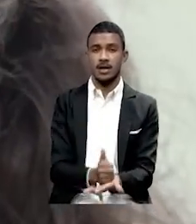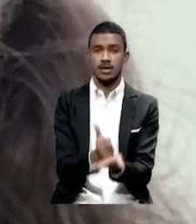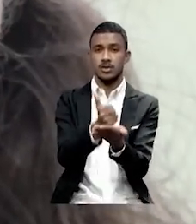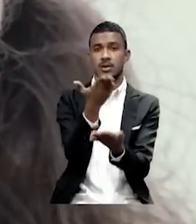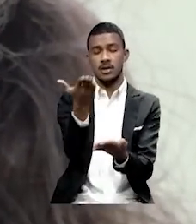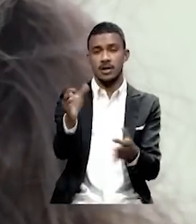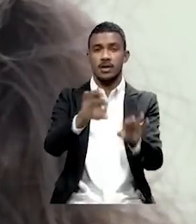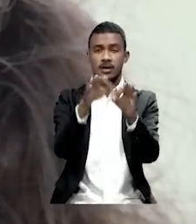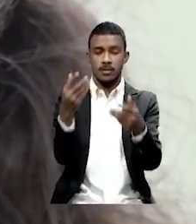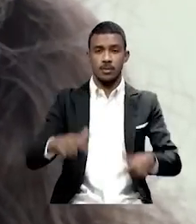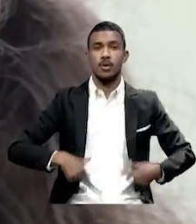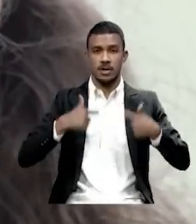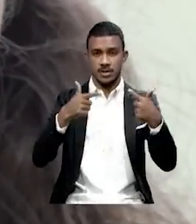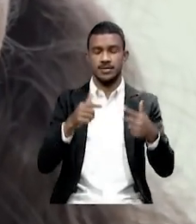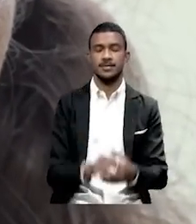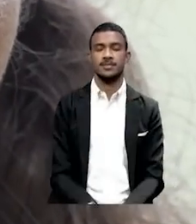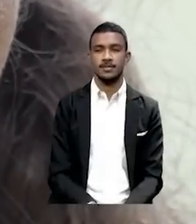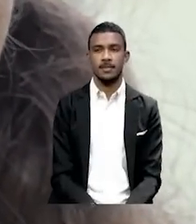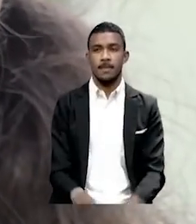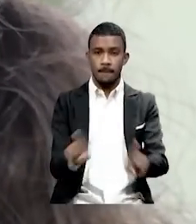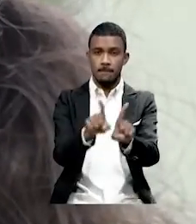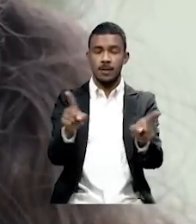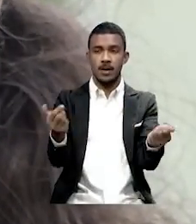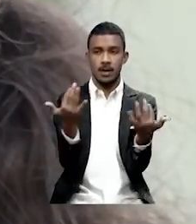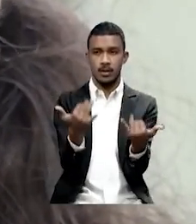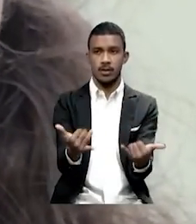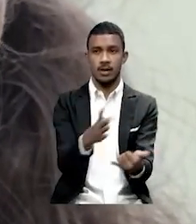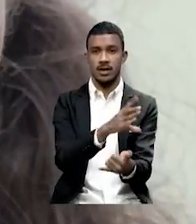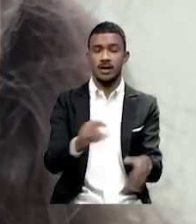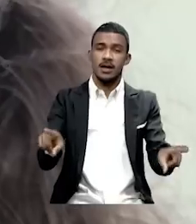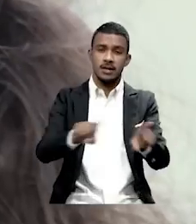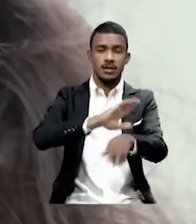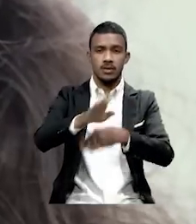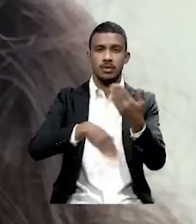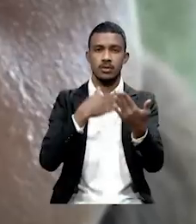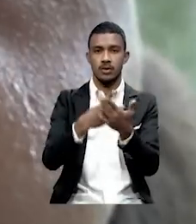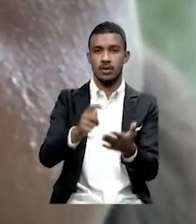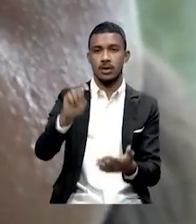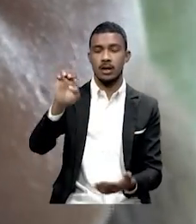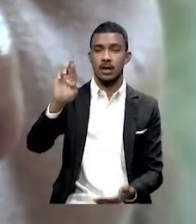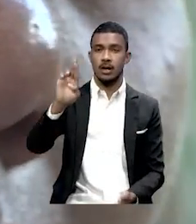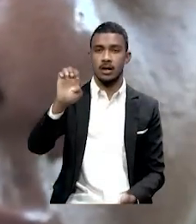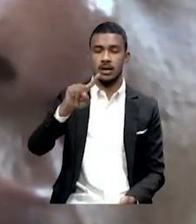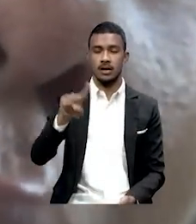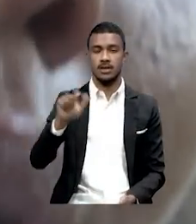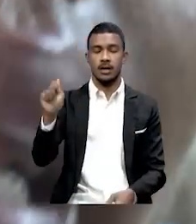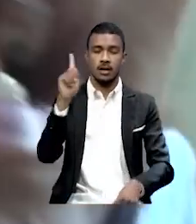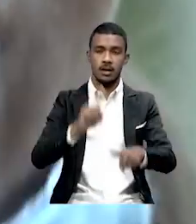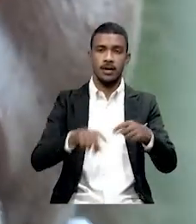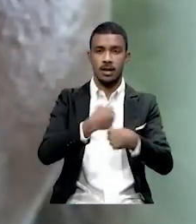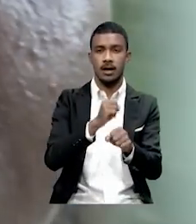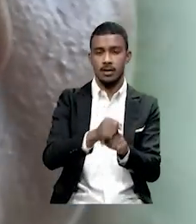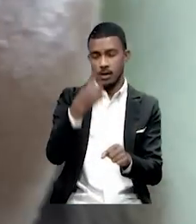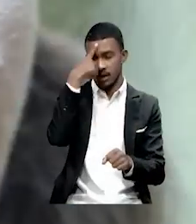sirane Moris. Mai be, dadau ne, buat hirak ne hotu, Teresa la bele halo ona. Lamba hela dok